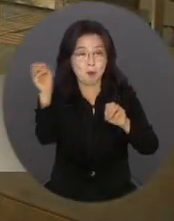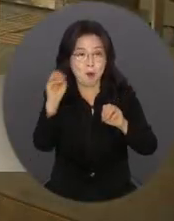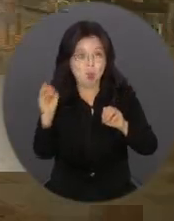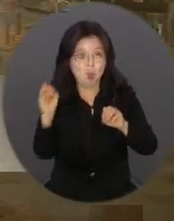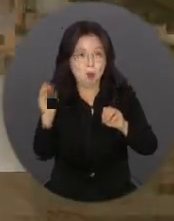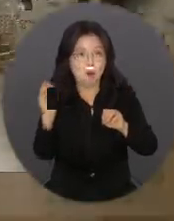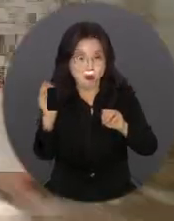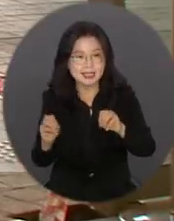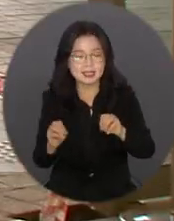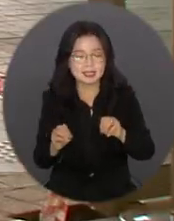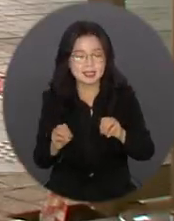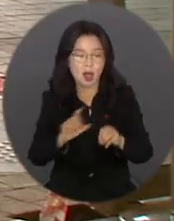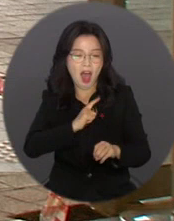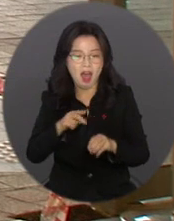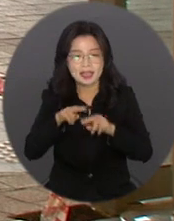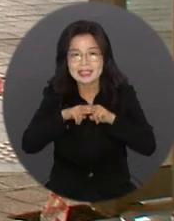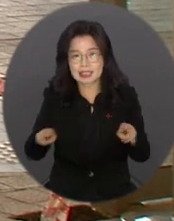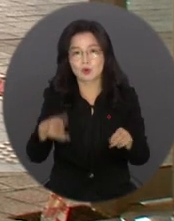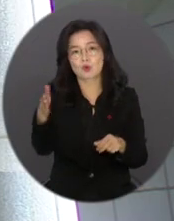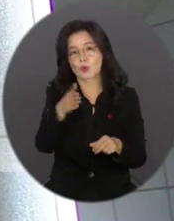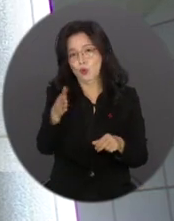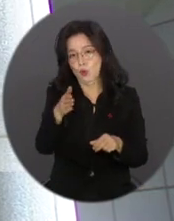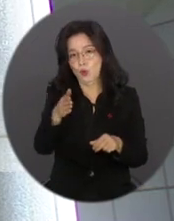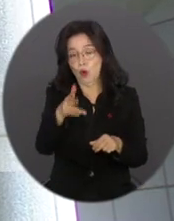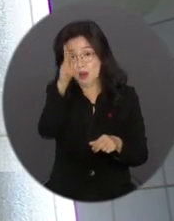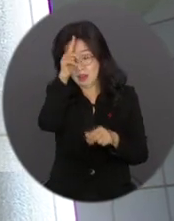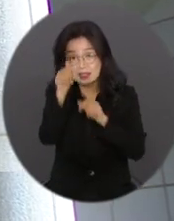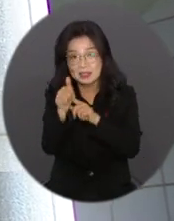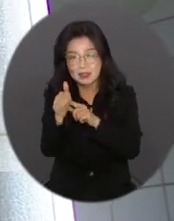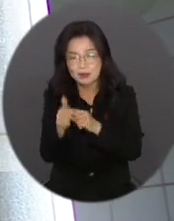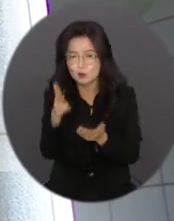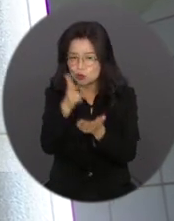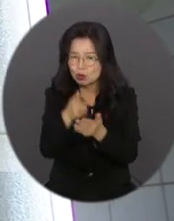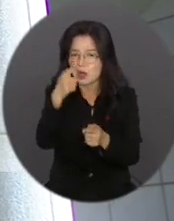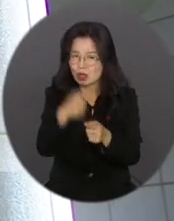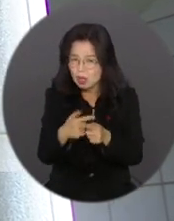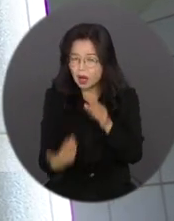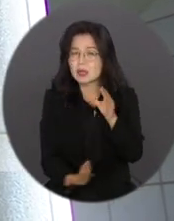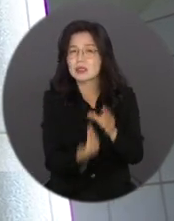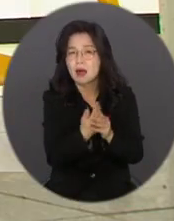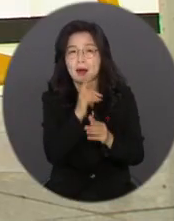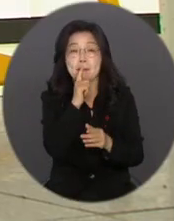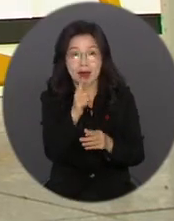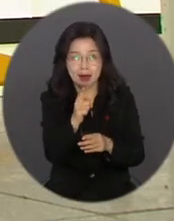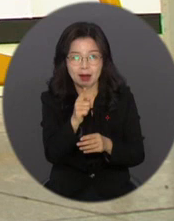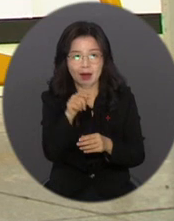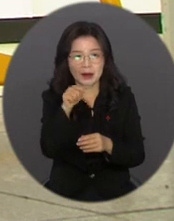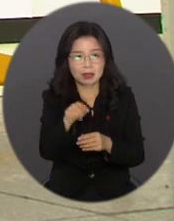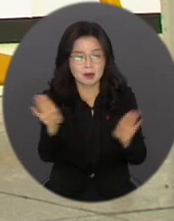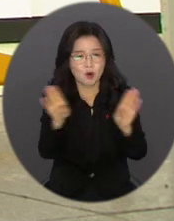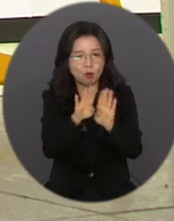면허 취소 수준이었습니다 운전자는 현장에 출동한 경찰에 주차를 하려다 사고를 냈다고 진술했는데이